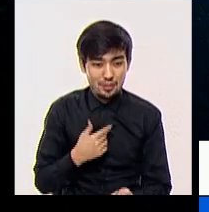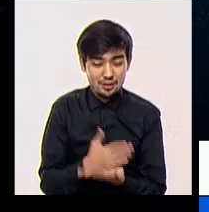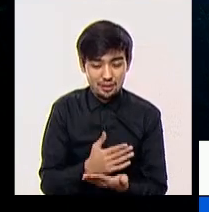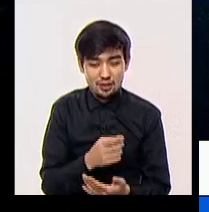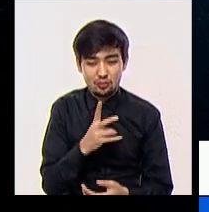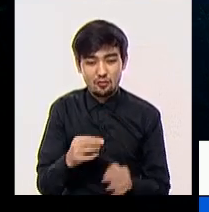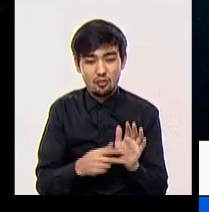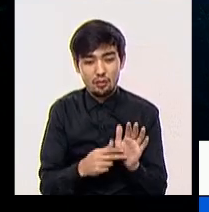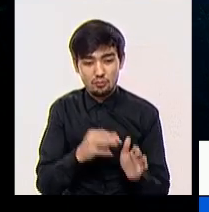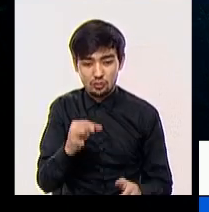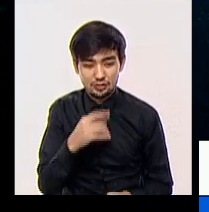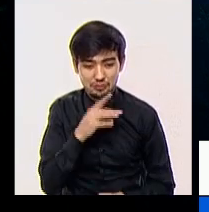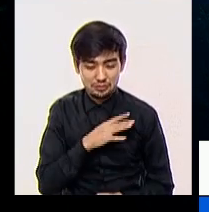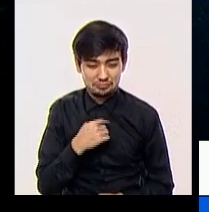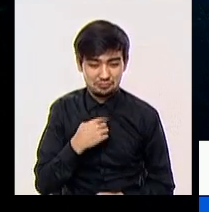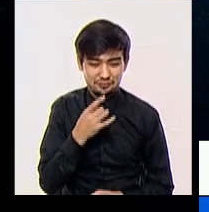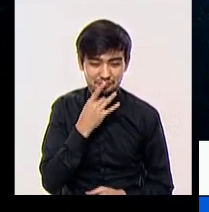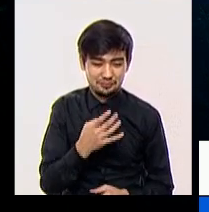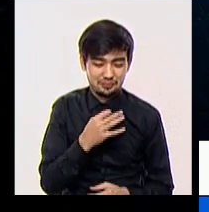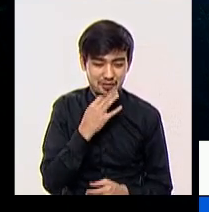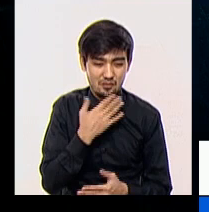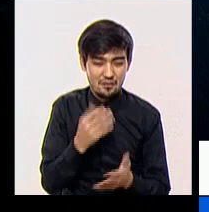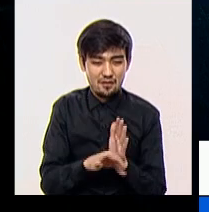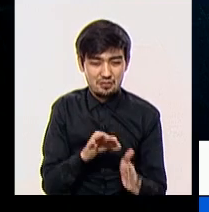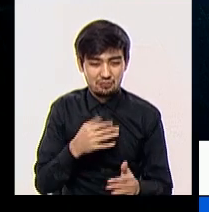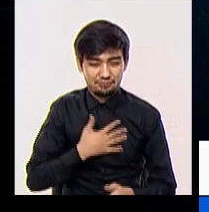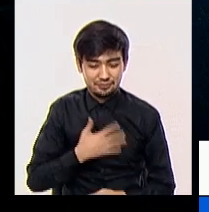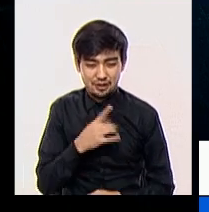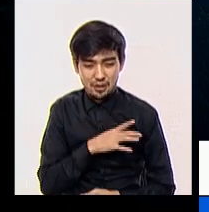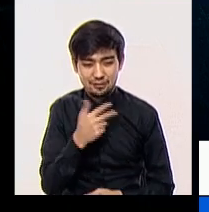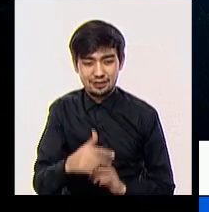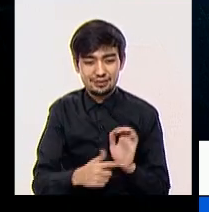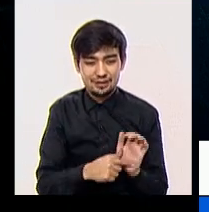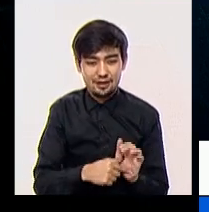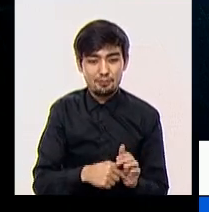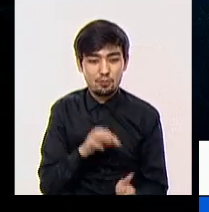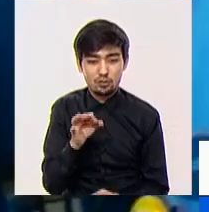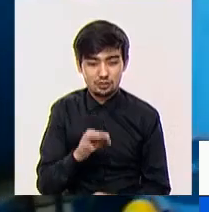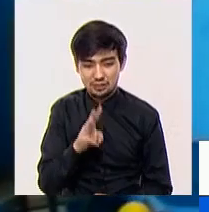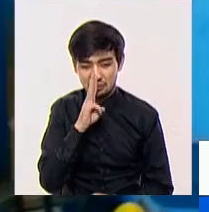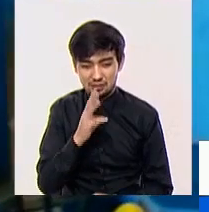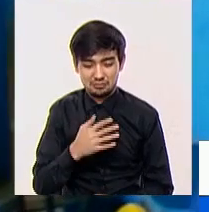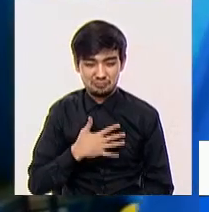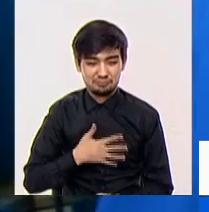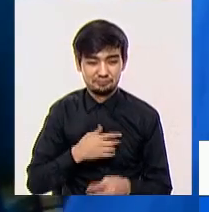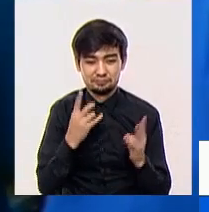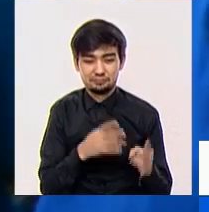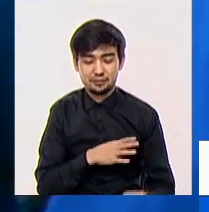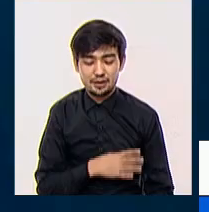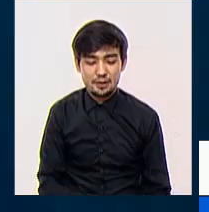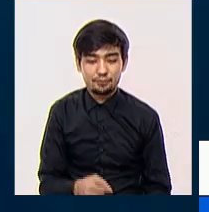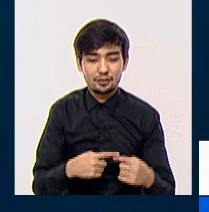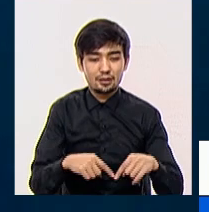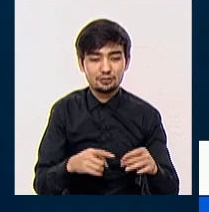8% заявили, что разочаровались в выборе. 37% не устроила оплата труда. В рекрутинговом агентстве считают,